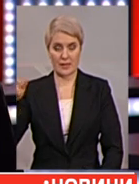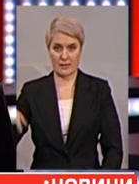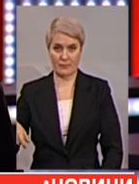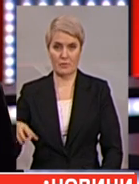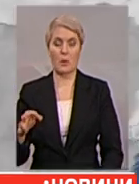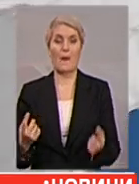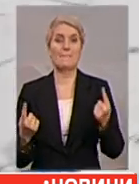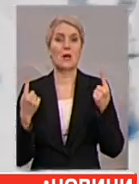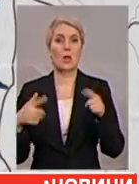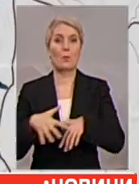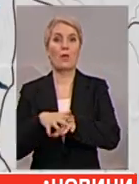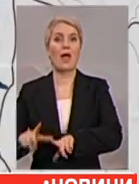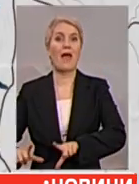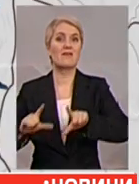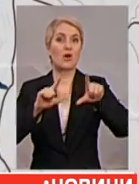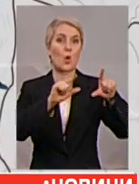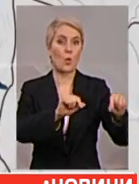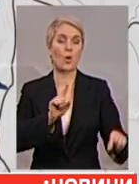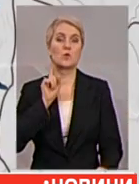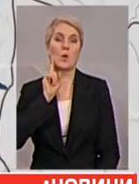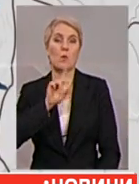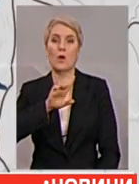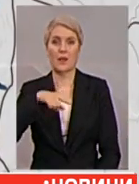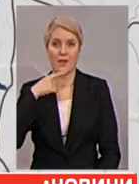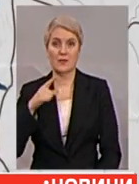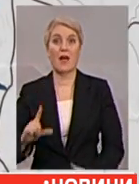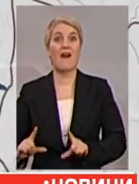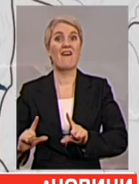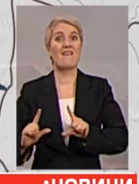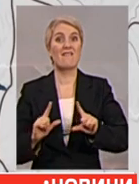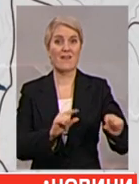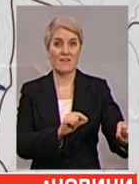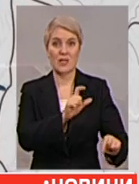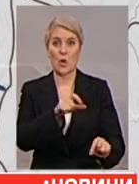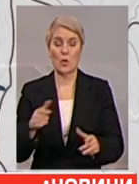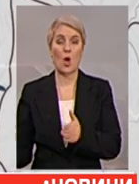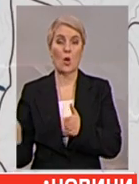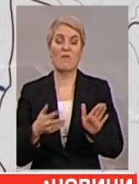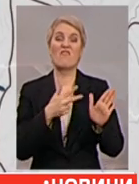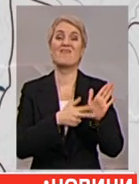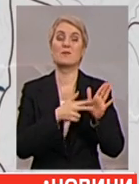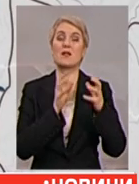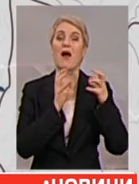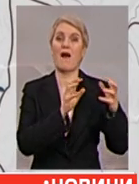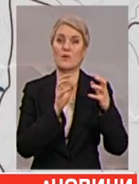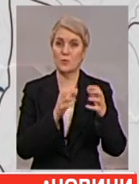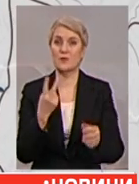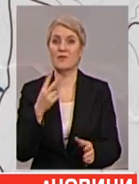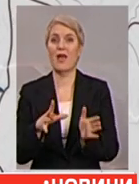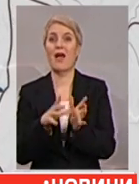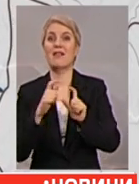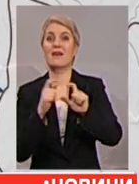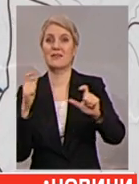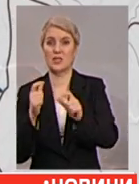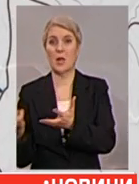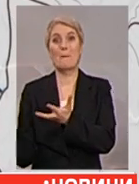Про масштабну евакуацію не йдеться, каже він, але вивезти людей готові. Є 80 автобусів і дві електрички. Прийняти городян можуть